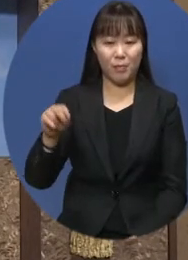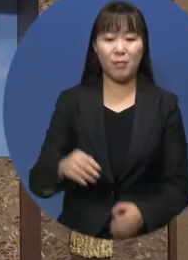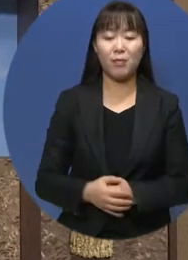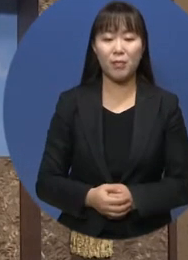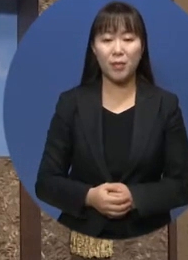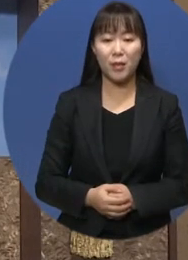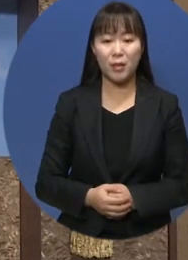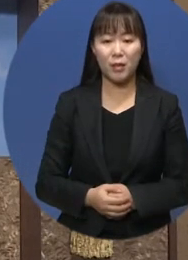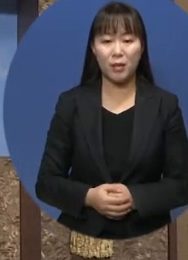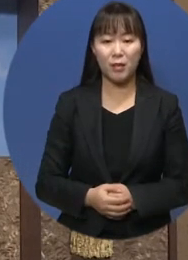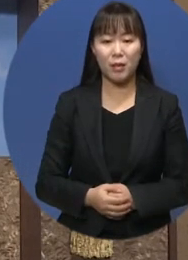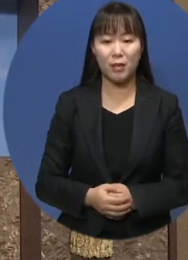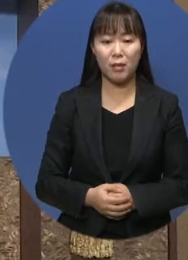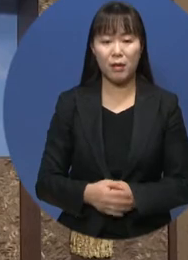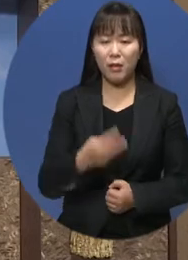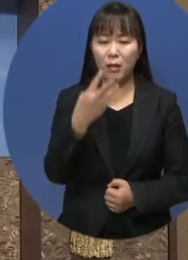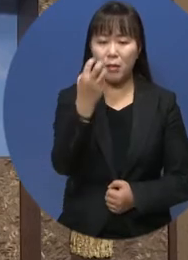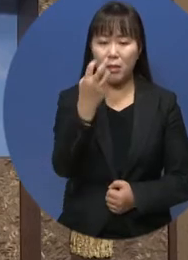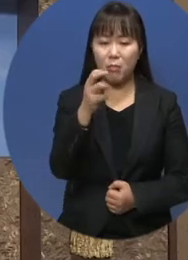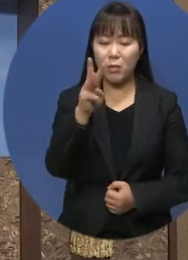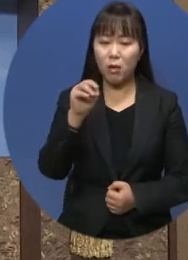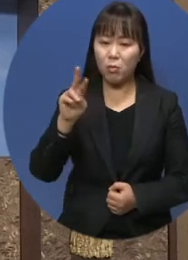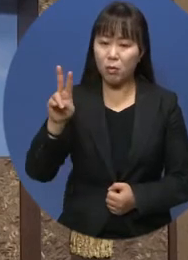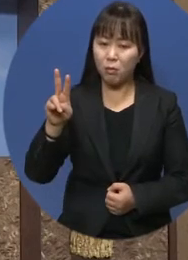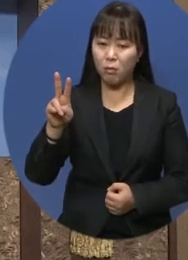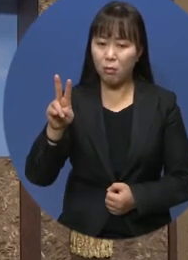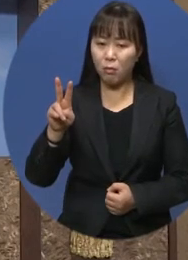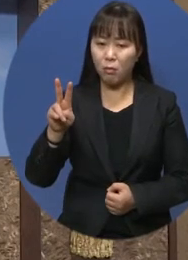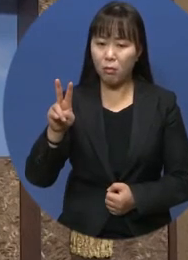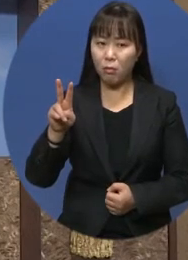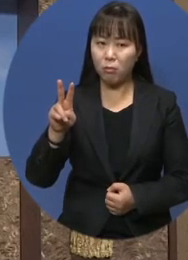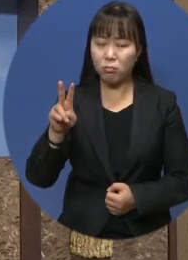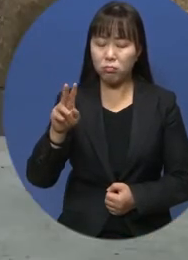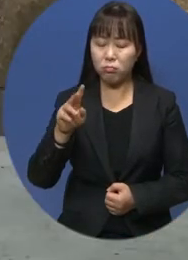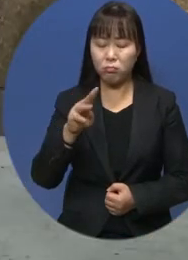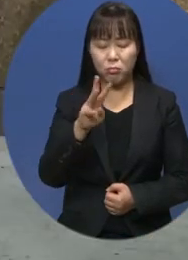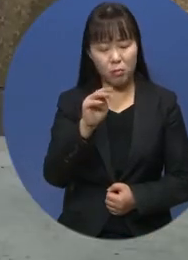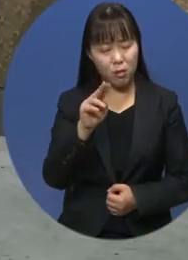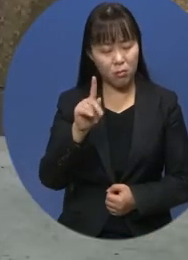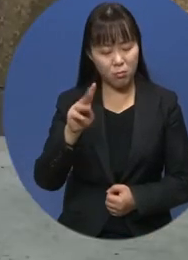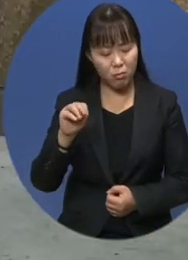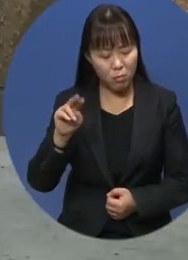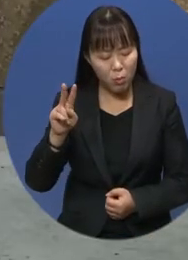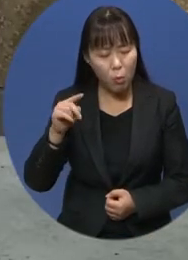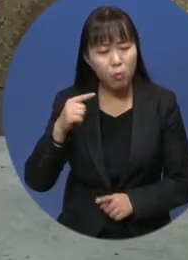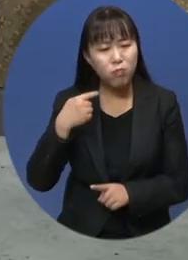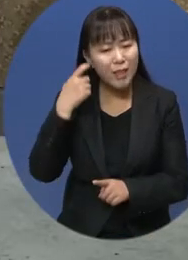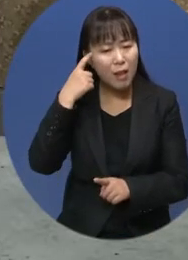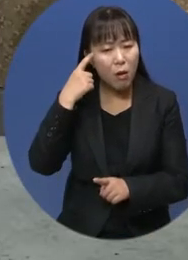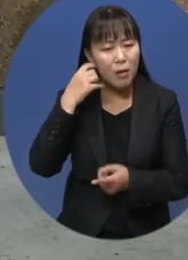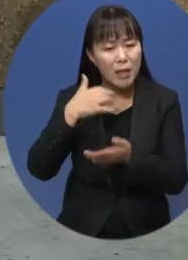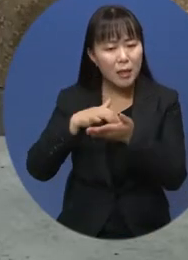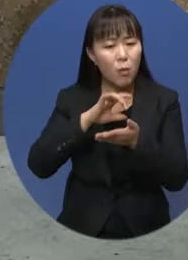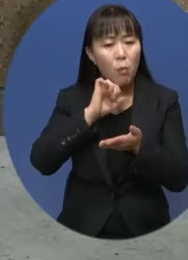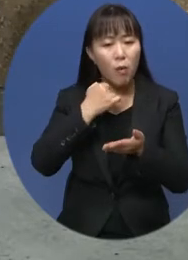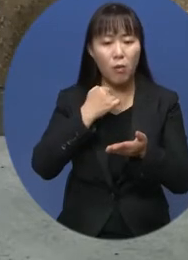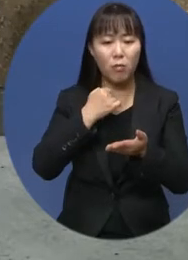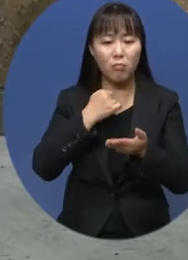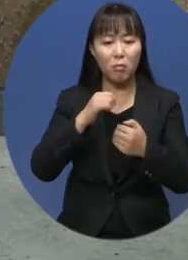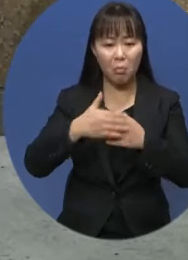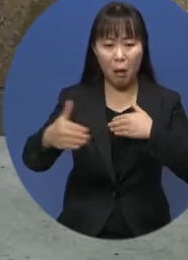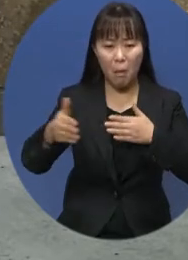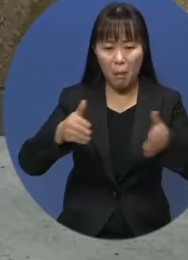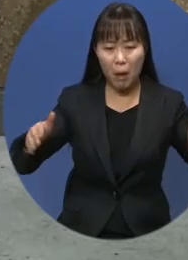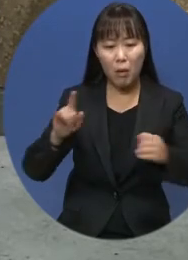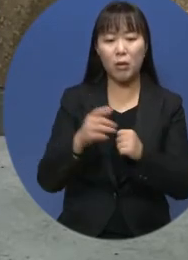아 그런가 하면 33 전국 km 가 빨리 연상이 안 되실 거예요 우리 시청자 여러분도 33 제국 주로 m